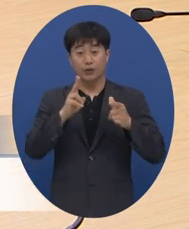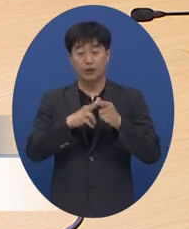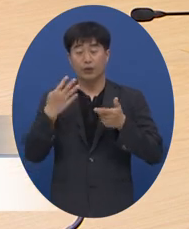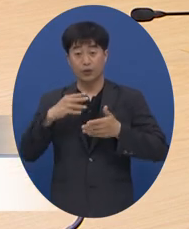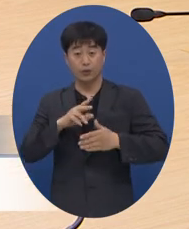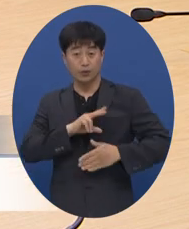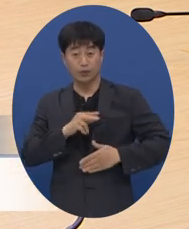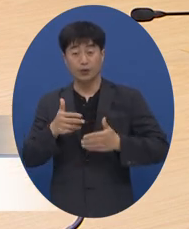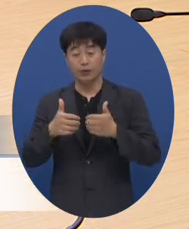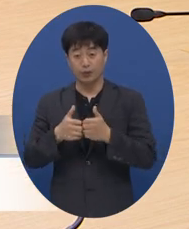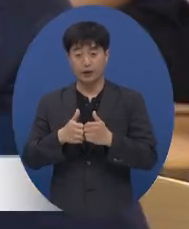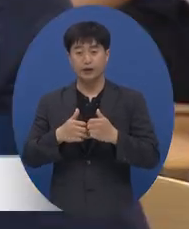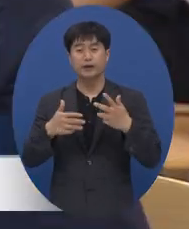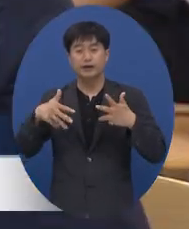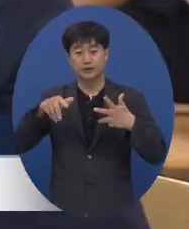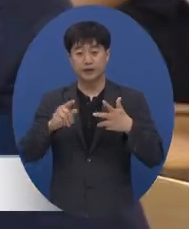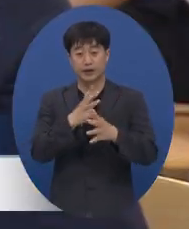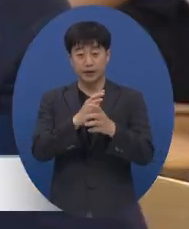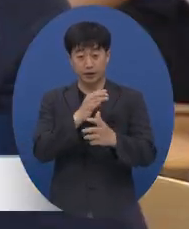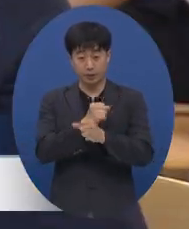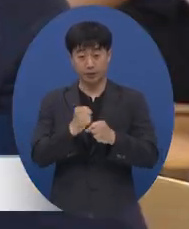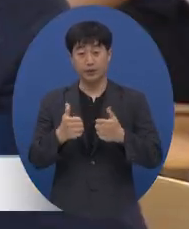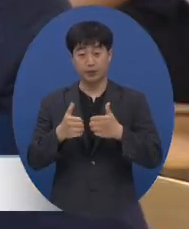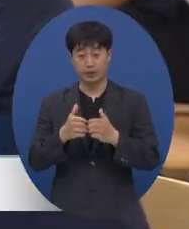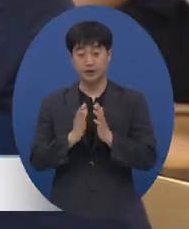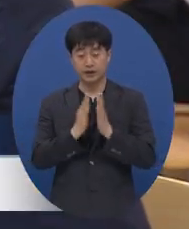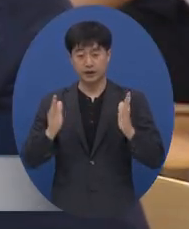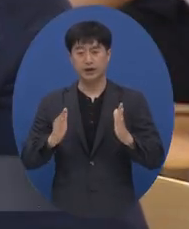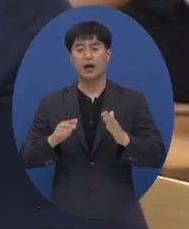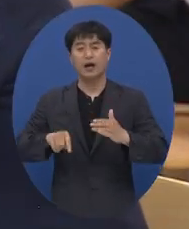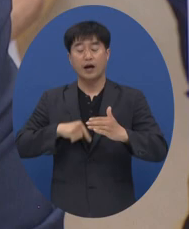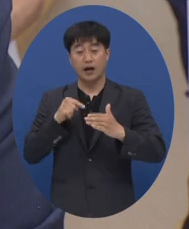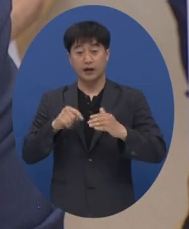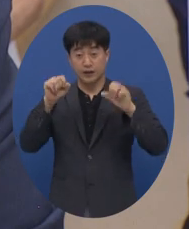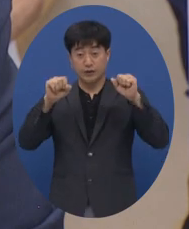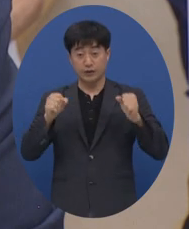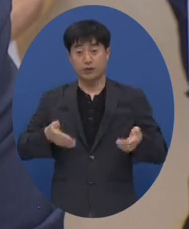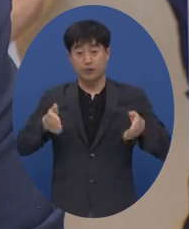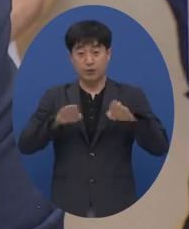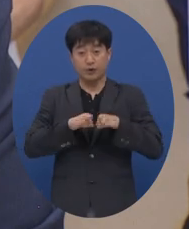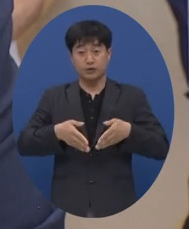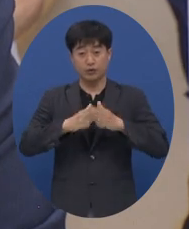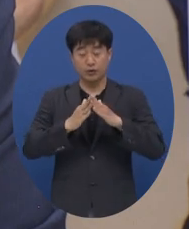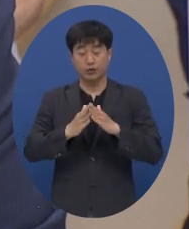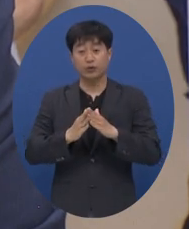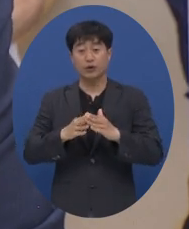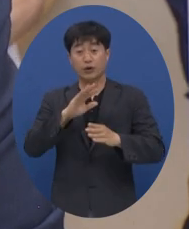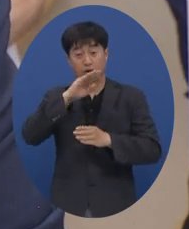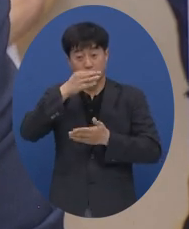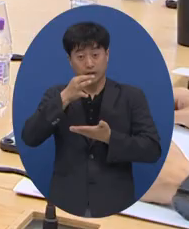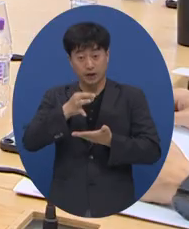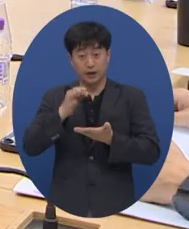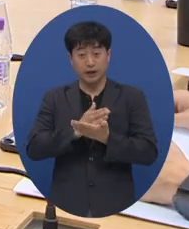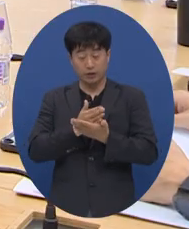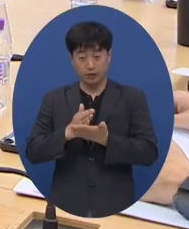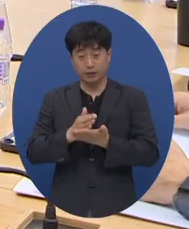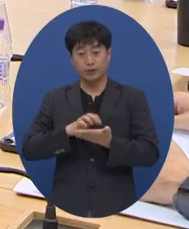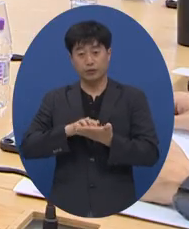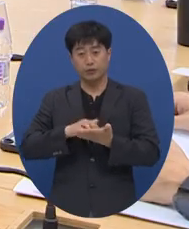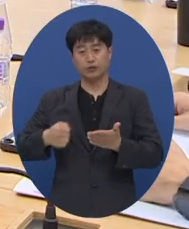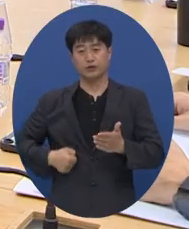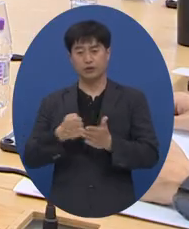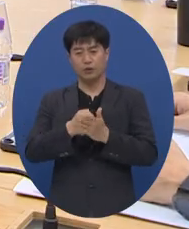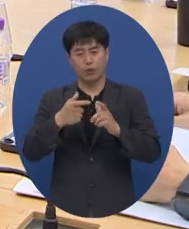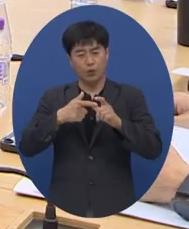경기도와 경기도의회가 3차 정책 협의회를 열고 학교 실내 체육관 건립 사업을 위한 예산 분담 비율을 정했습니다. 고심